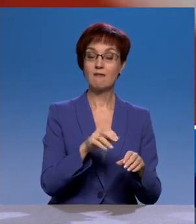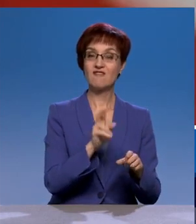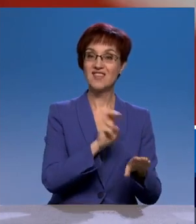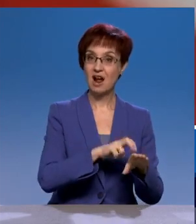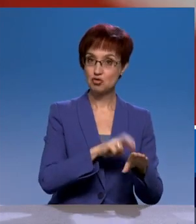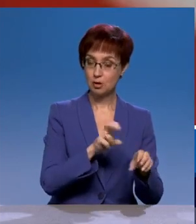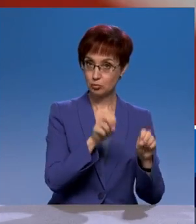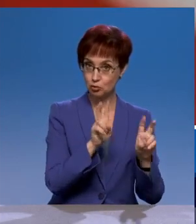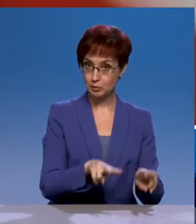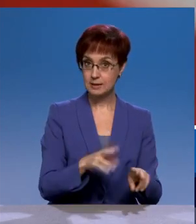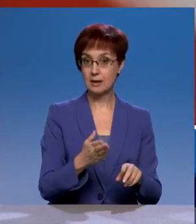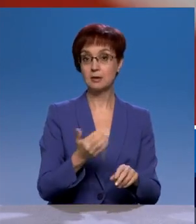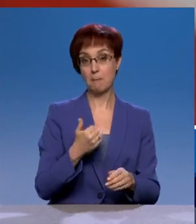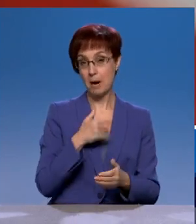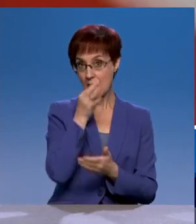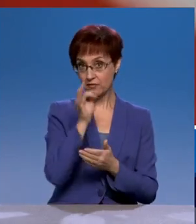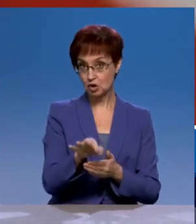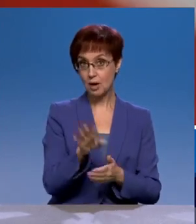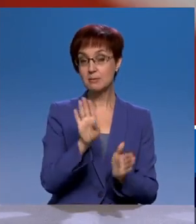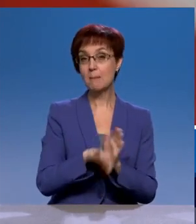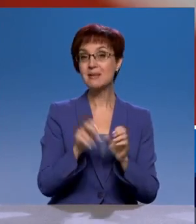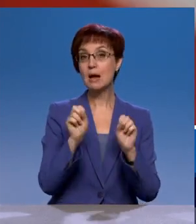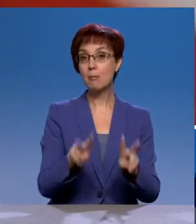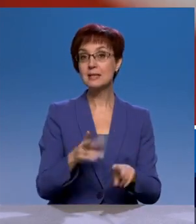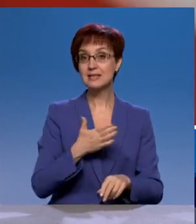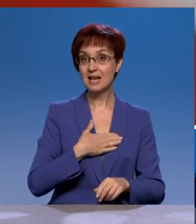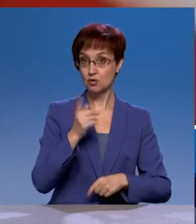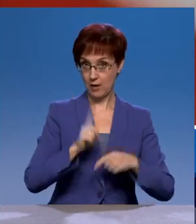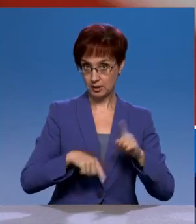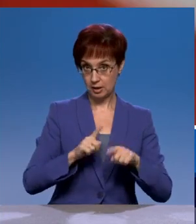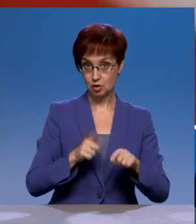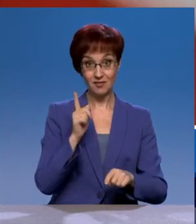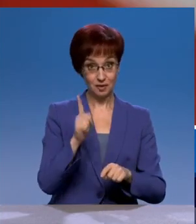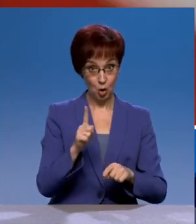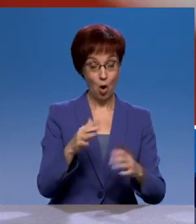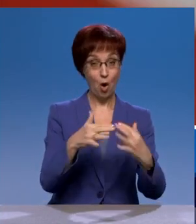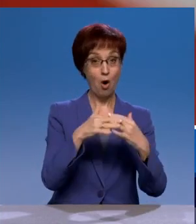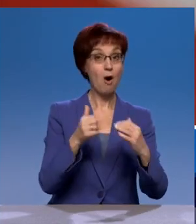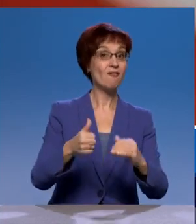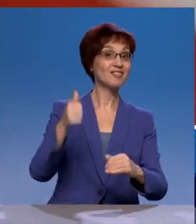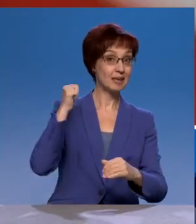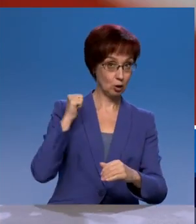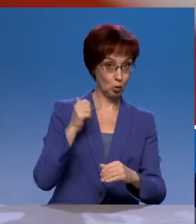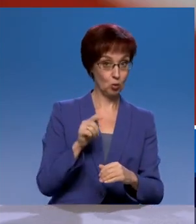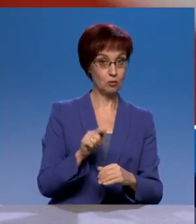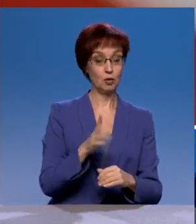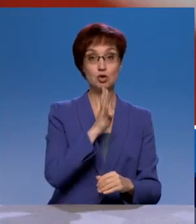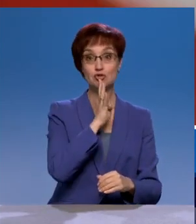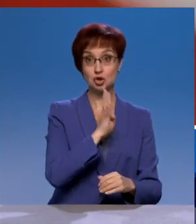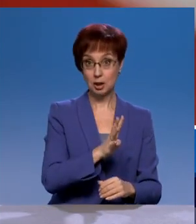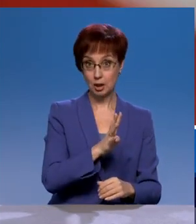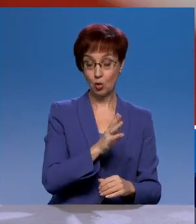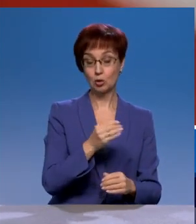медсестры. Мы отвечаем за безопасность нашего отечества только в тылу, так же, как и военные. Да. Вот сколько сегодня, 4 года проучившись, получает